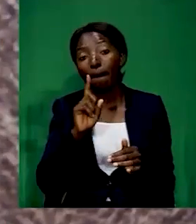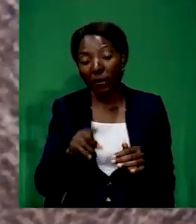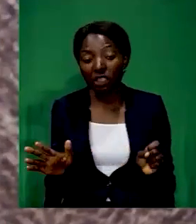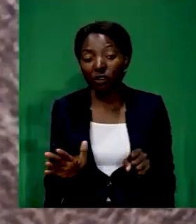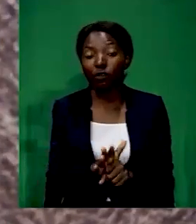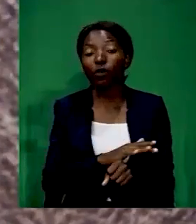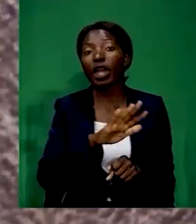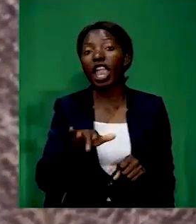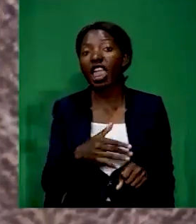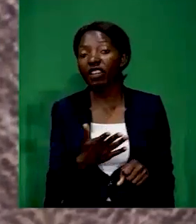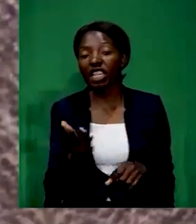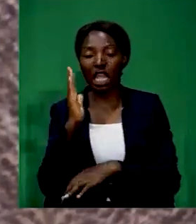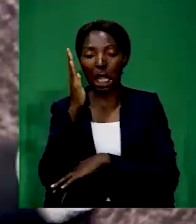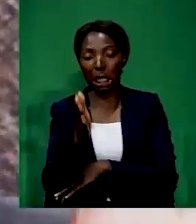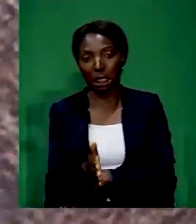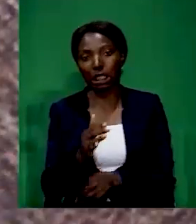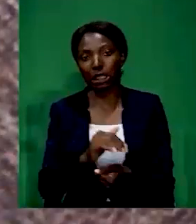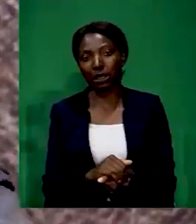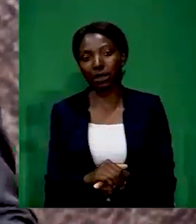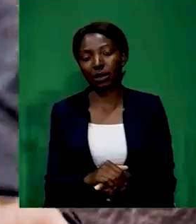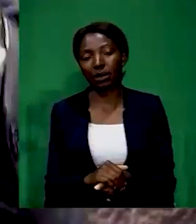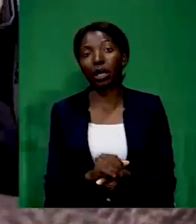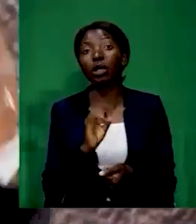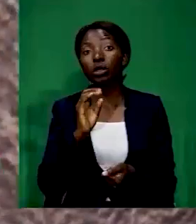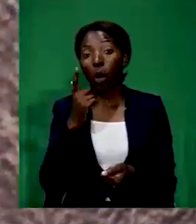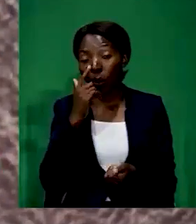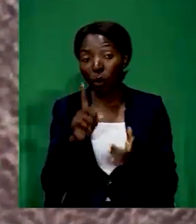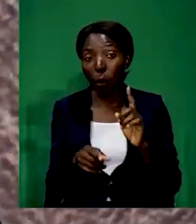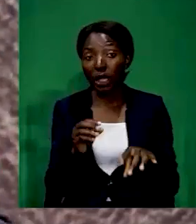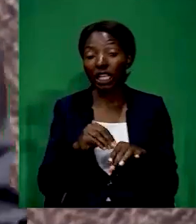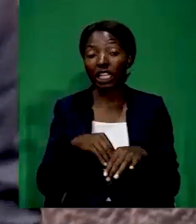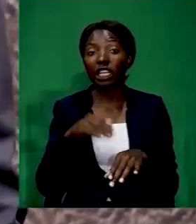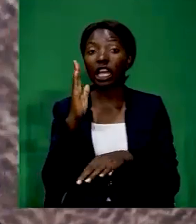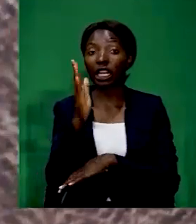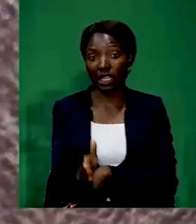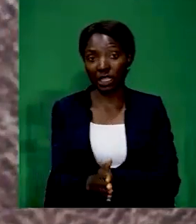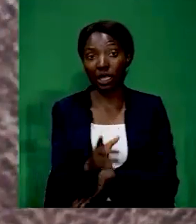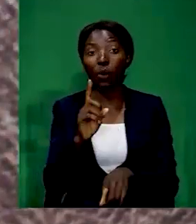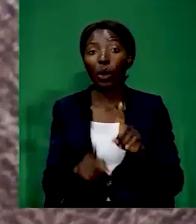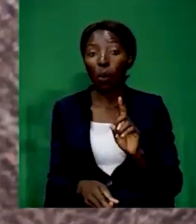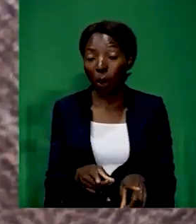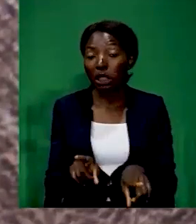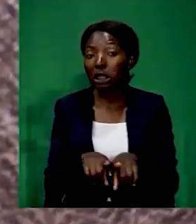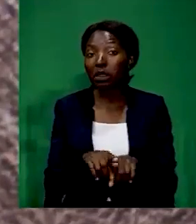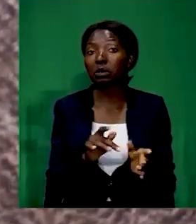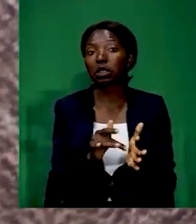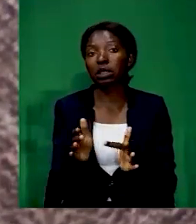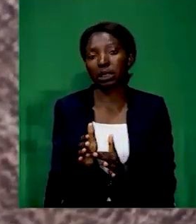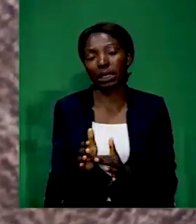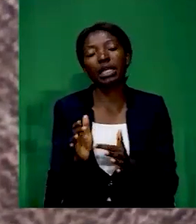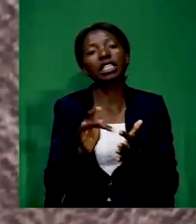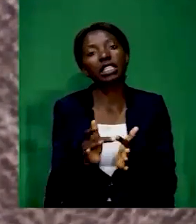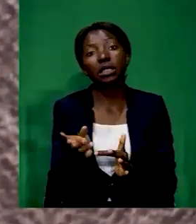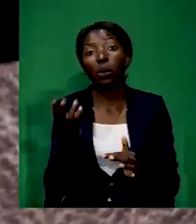kuzadzisa kururama kwose saka kana takufamba nzira yakururama tinofamba nzira yakafambwa naJesu nyangwe